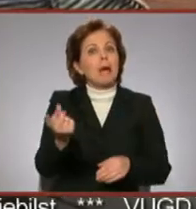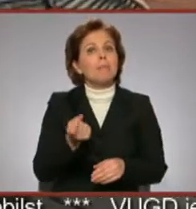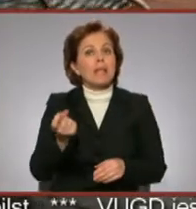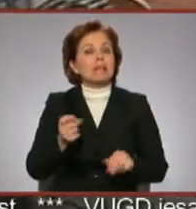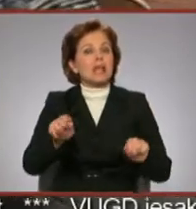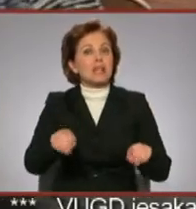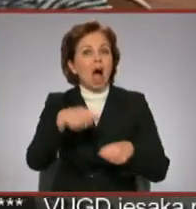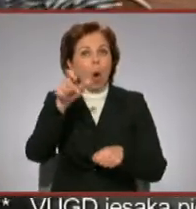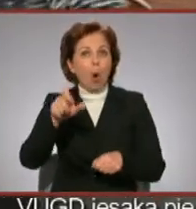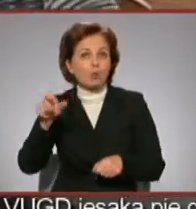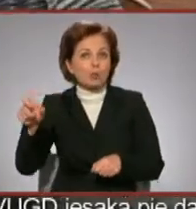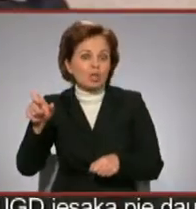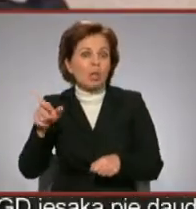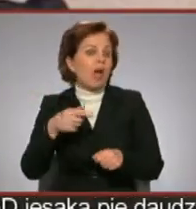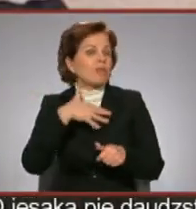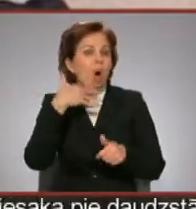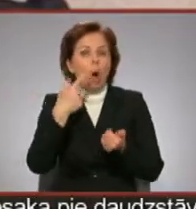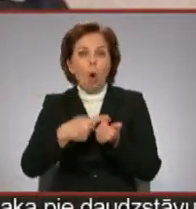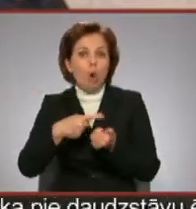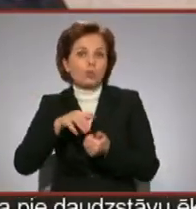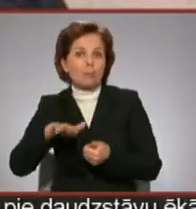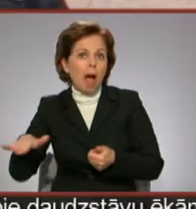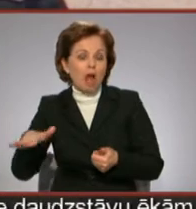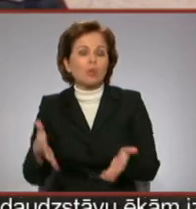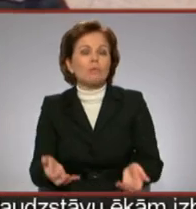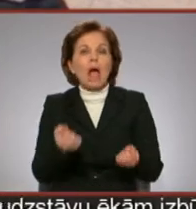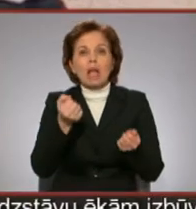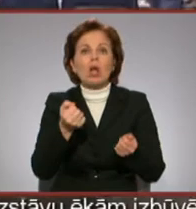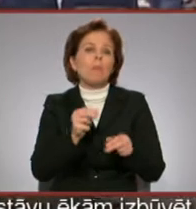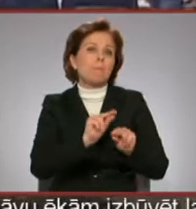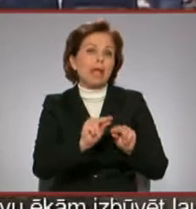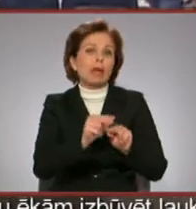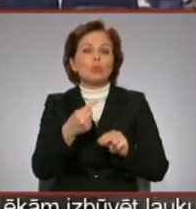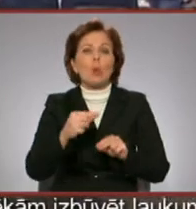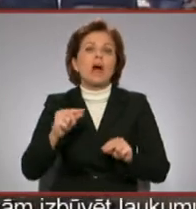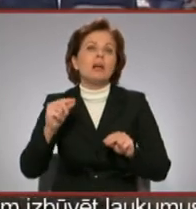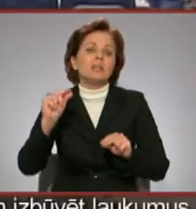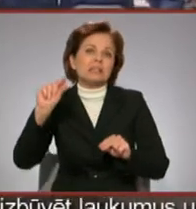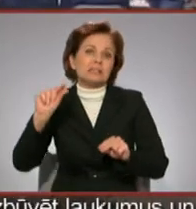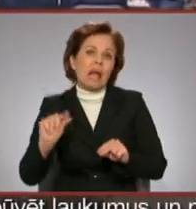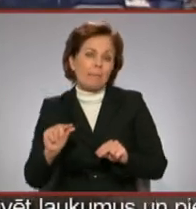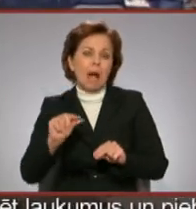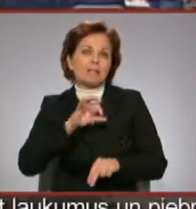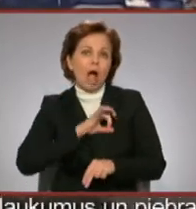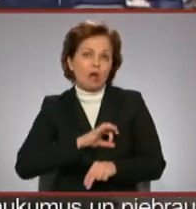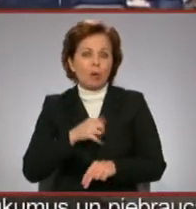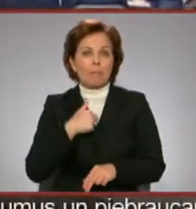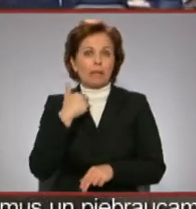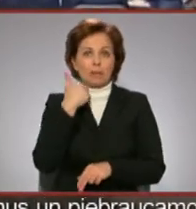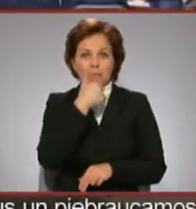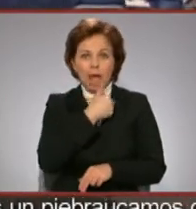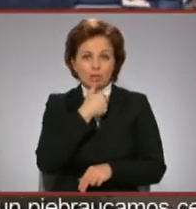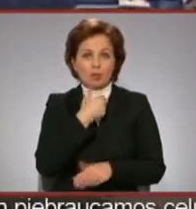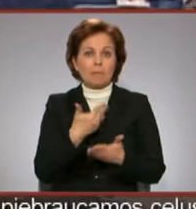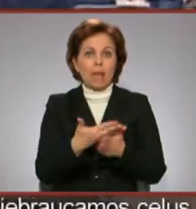arī salīdzinoši lielais bērnu skaits neglābi pedagogus no zemā atalgojuma. Tad tagad man personīgi tretnie gadi, jo es esmu